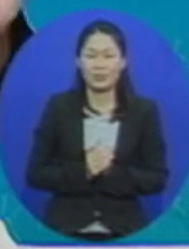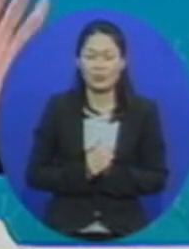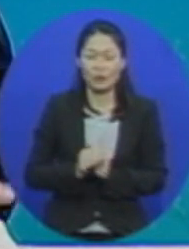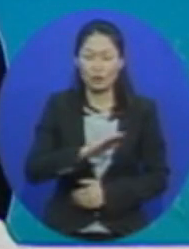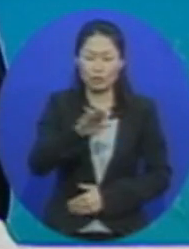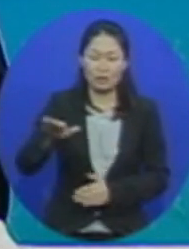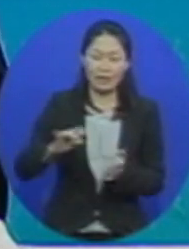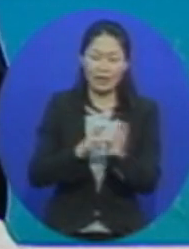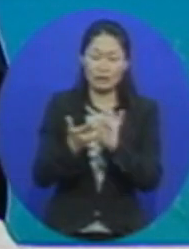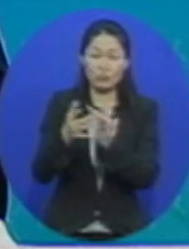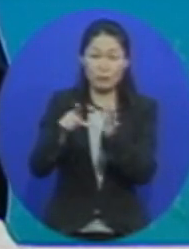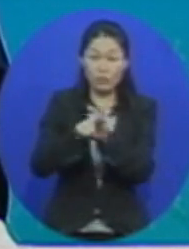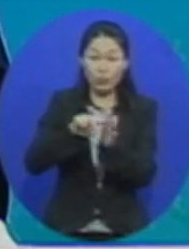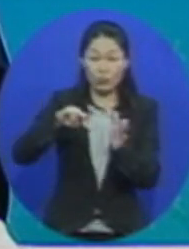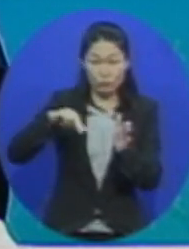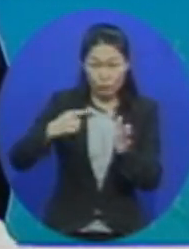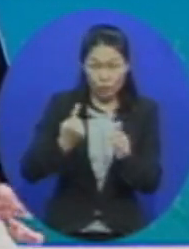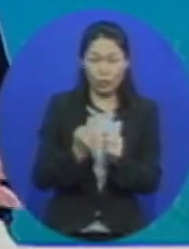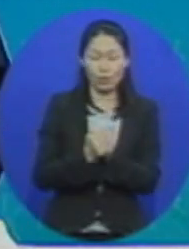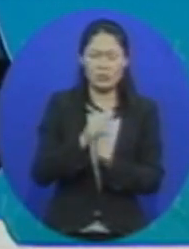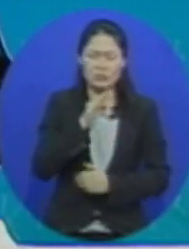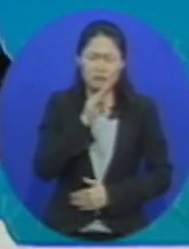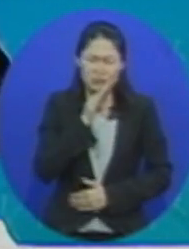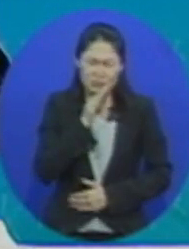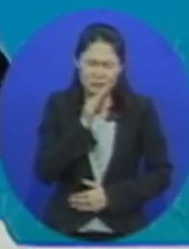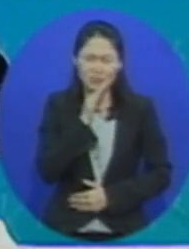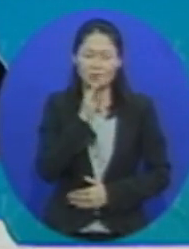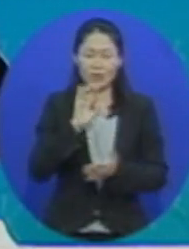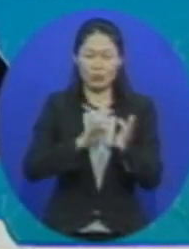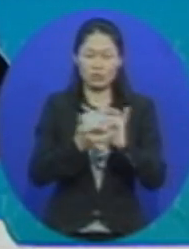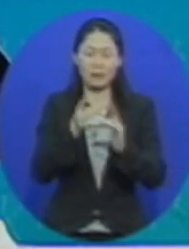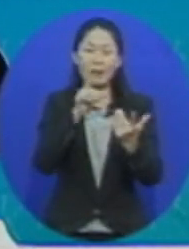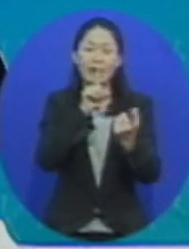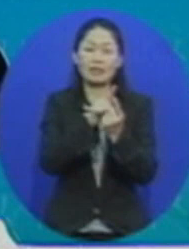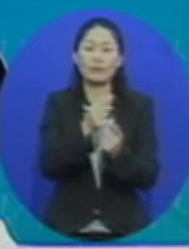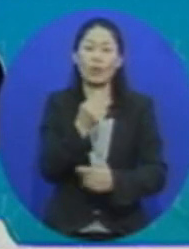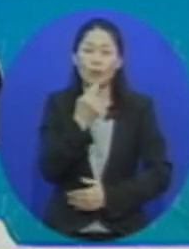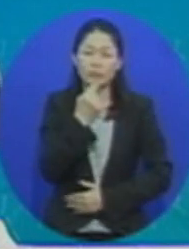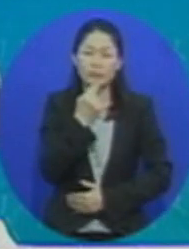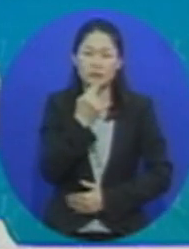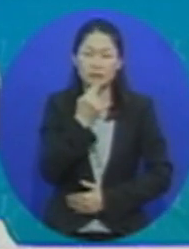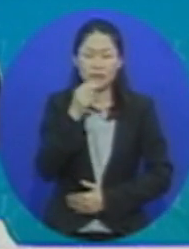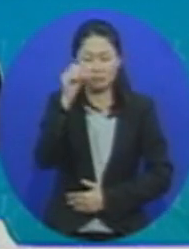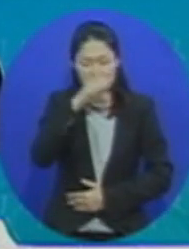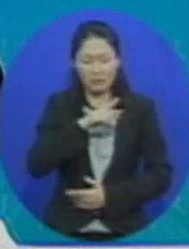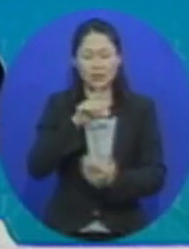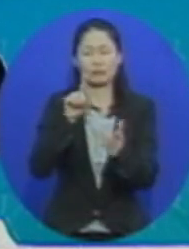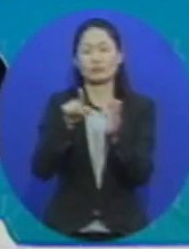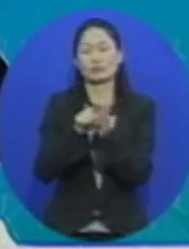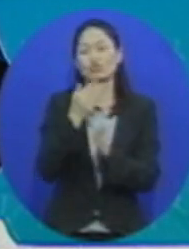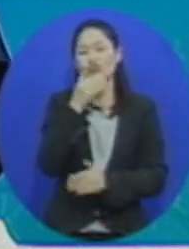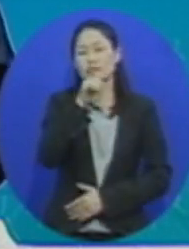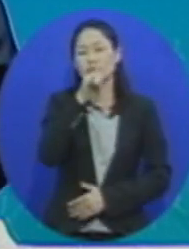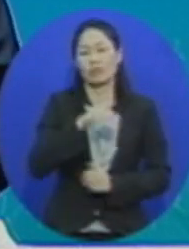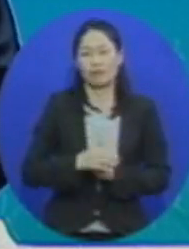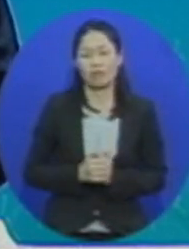우리가 예수를 믿어도 실제로는 예수님과의 만남이 없이 예수를 믿을 수 있어요